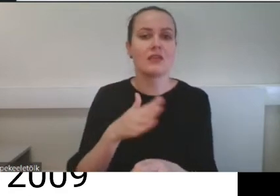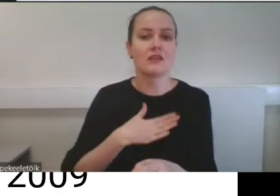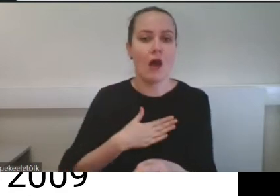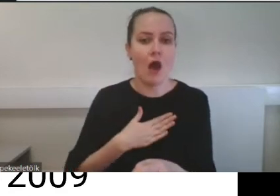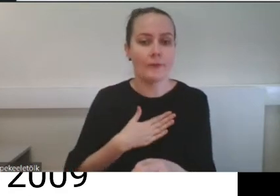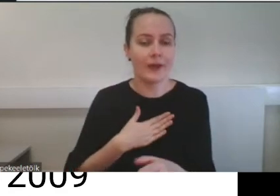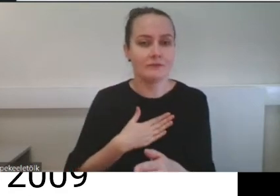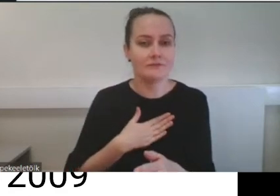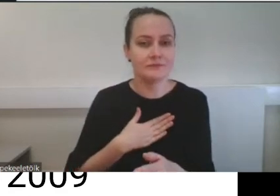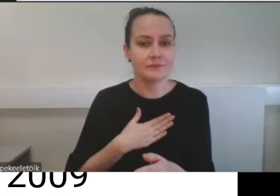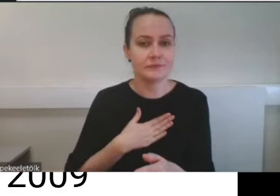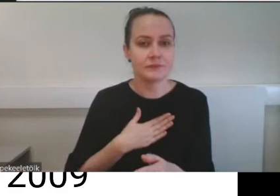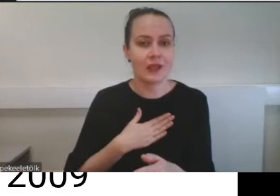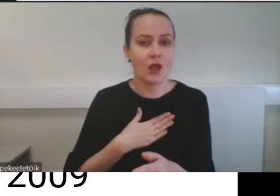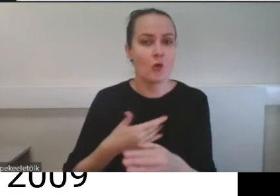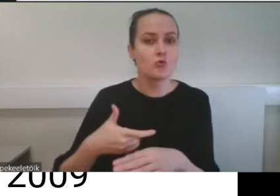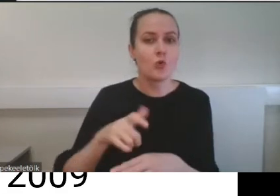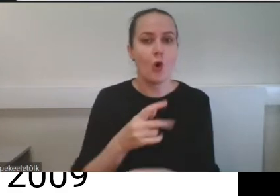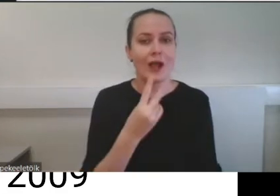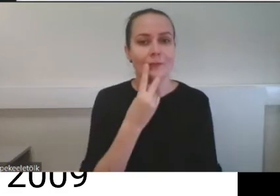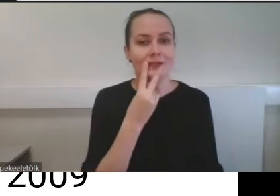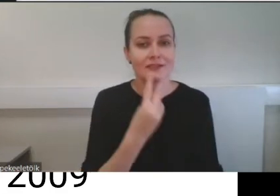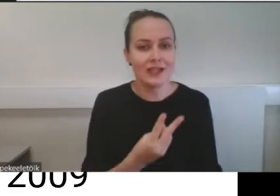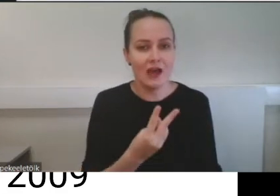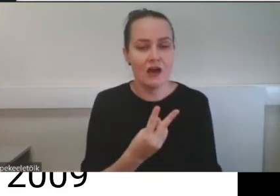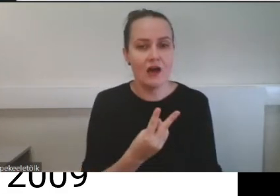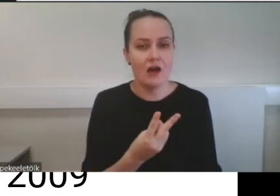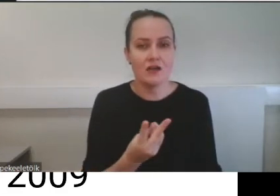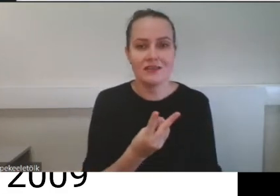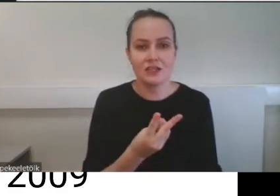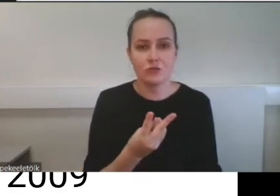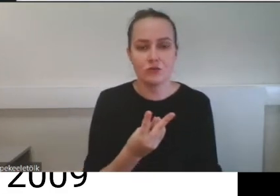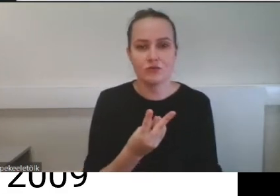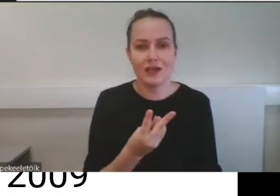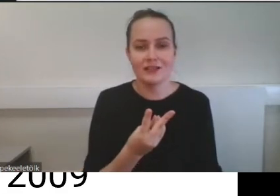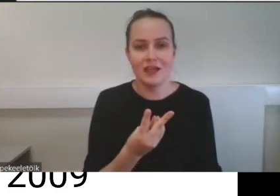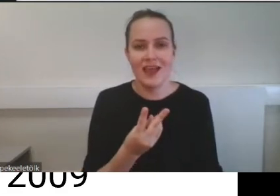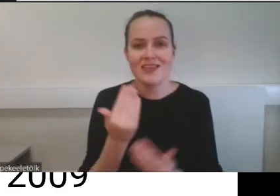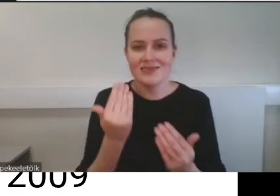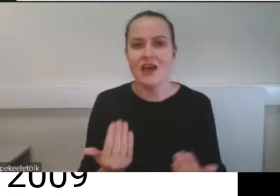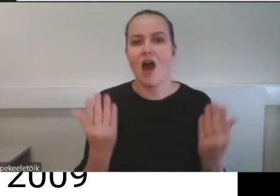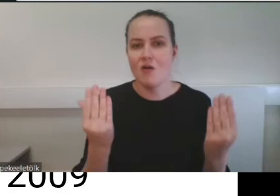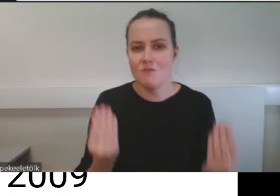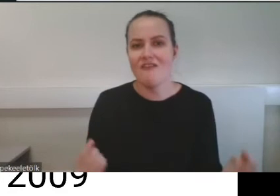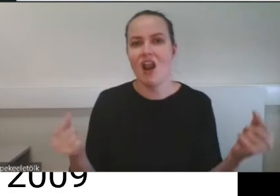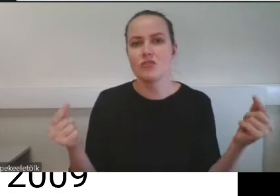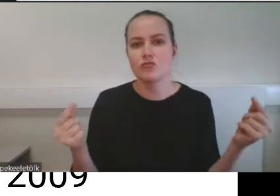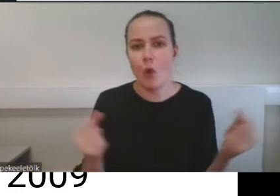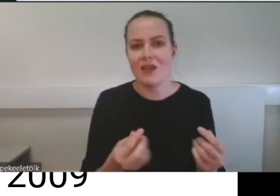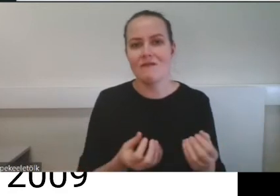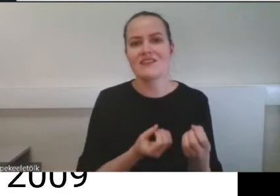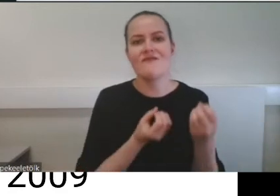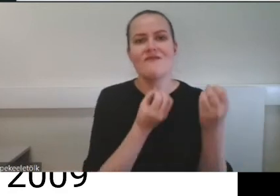väljas veebilehel ilusti mõlema sihtrühma tulemused ja panin kaldkirjas siia lõppu elanikkonna